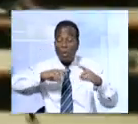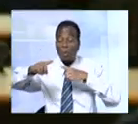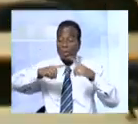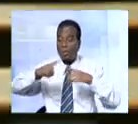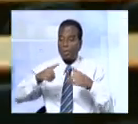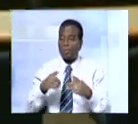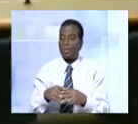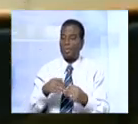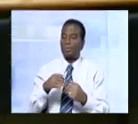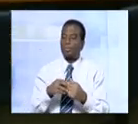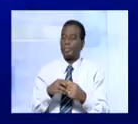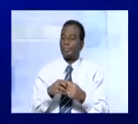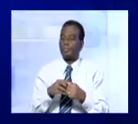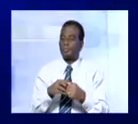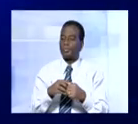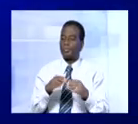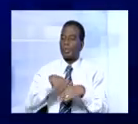bas, a ajouté la porte-parole.